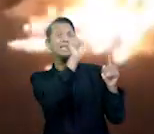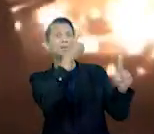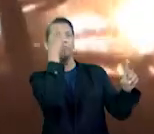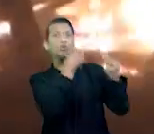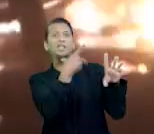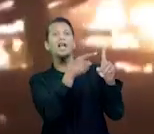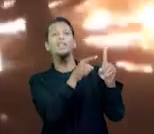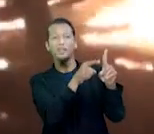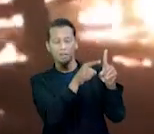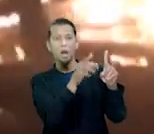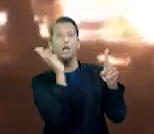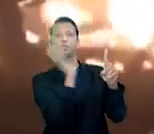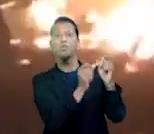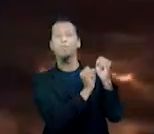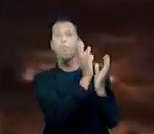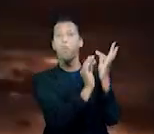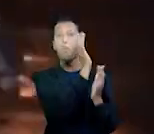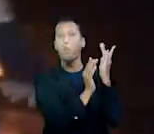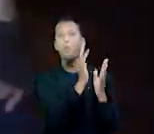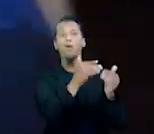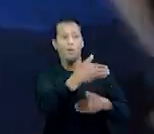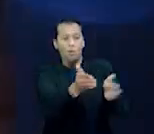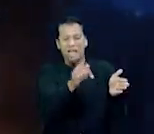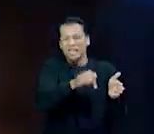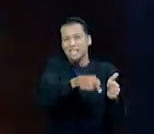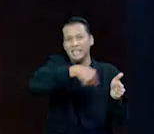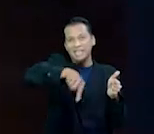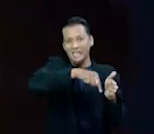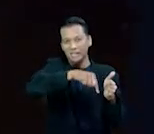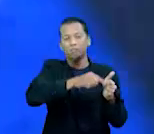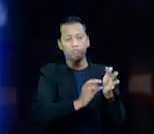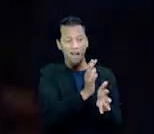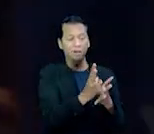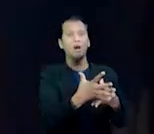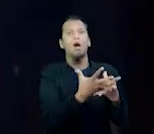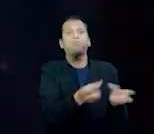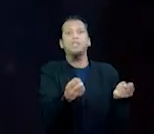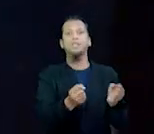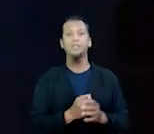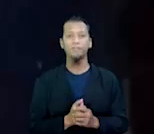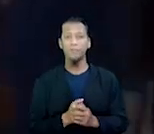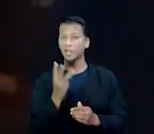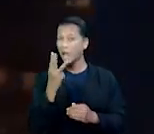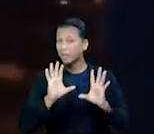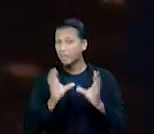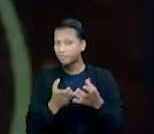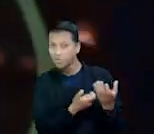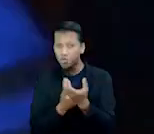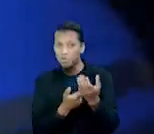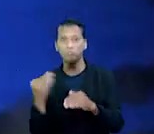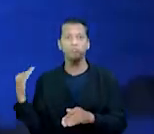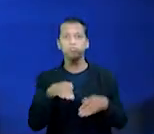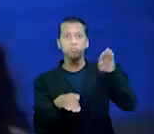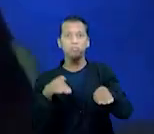korsleting listrik. Kobaran api selanjutnya menyambar seluruh isi ruangan hingga ludes terbakar. Tiga tim pemadam